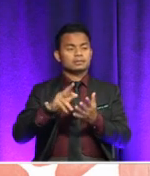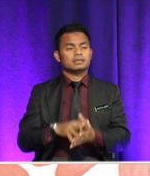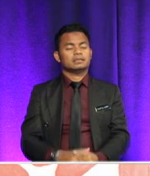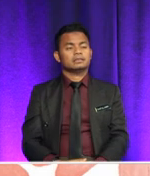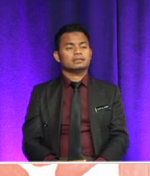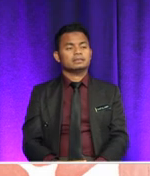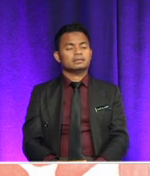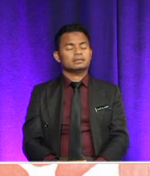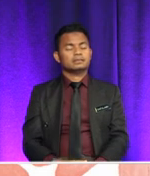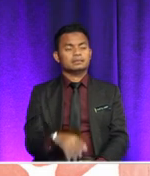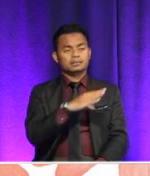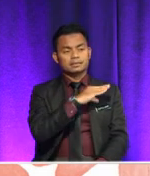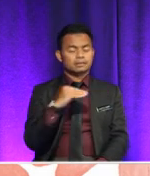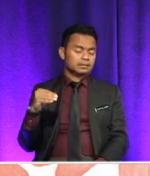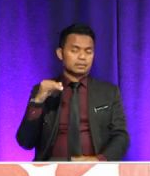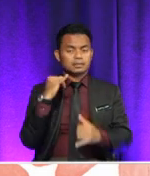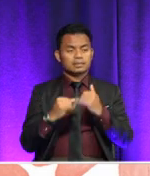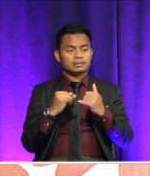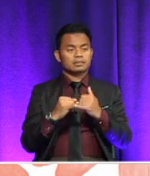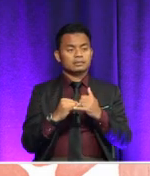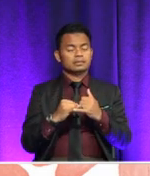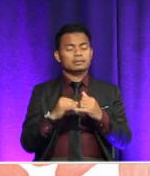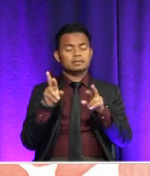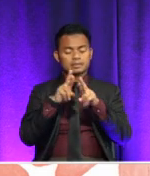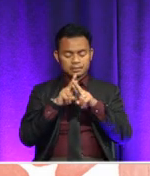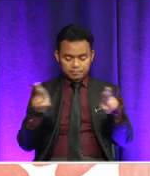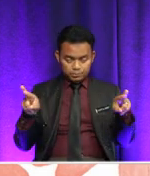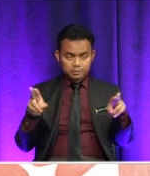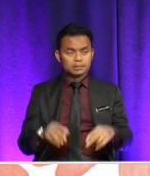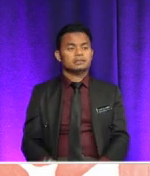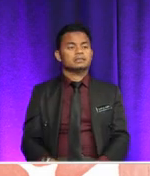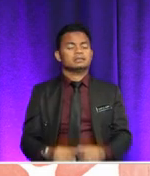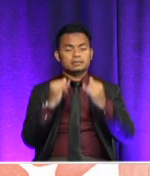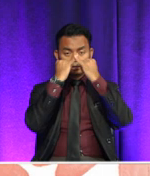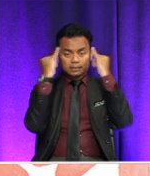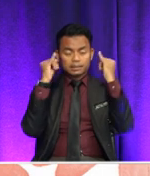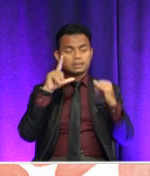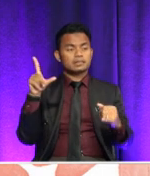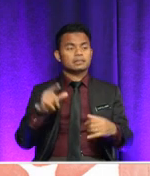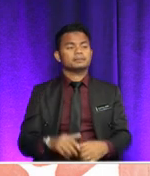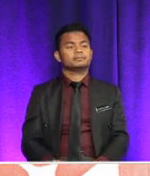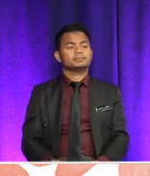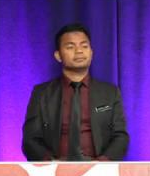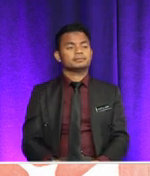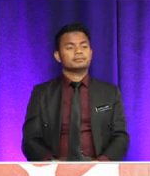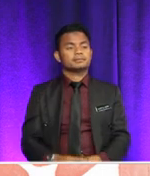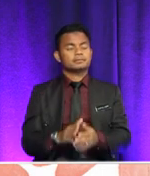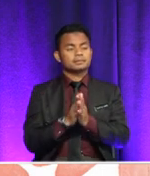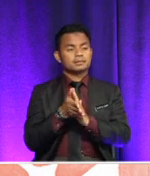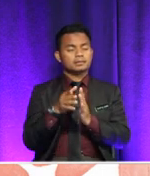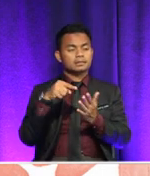dan akhirnya kita simpulkan jelaslah bahwa simpulkan jadi inilah